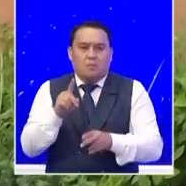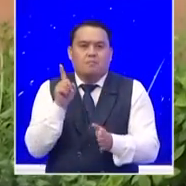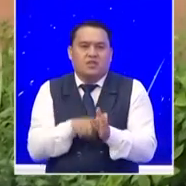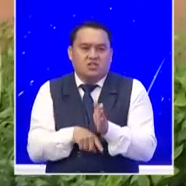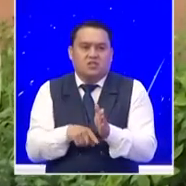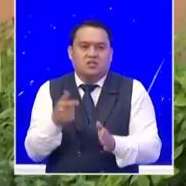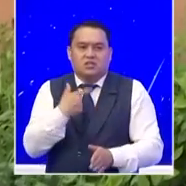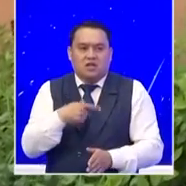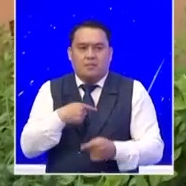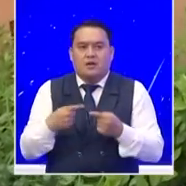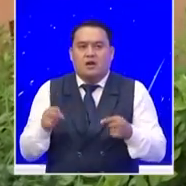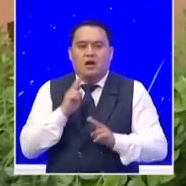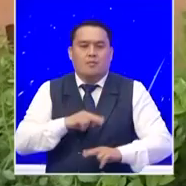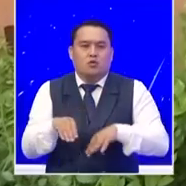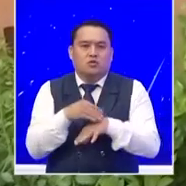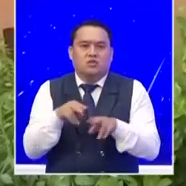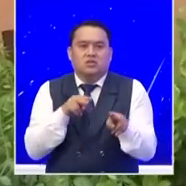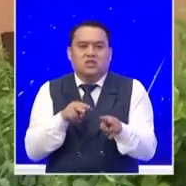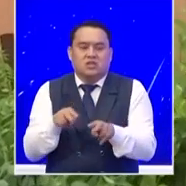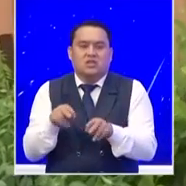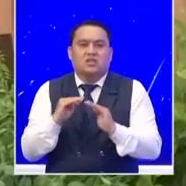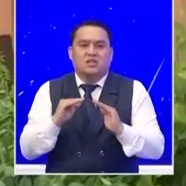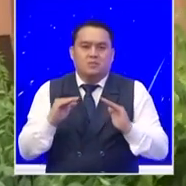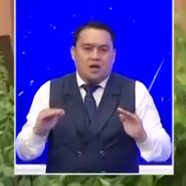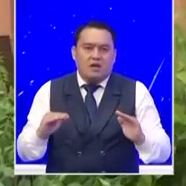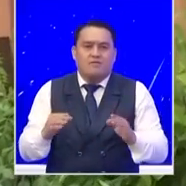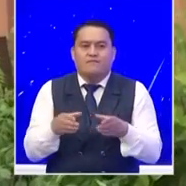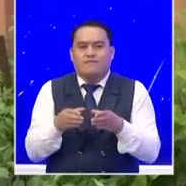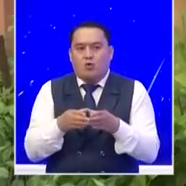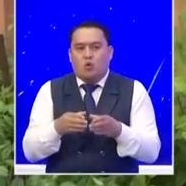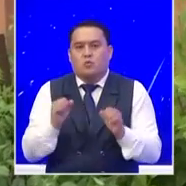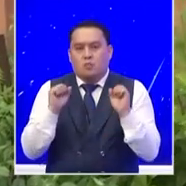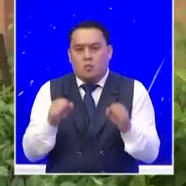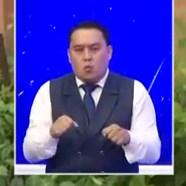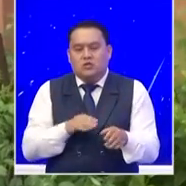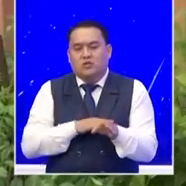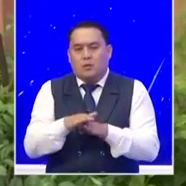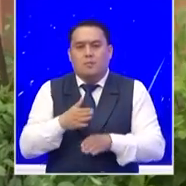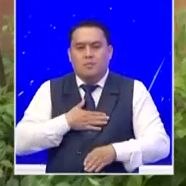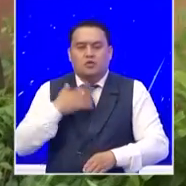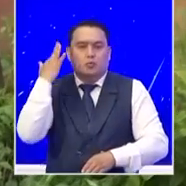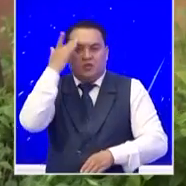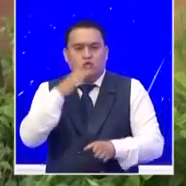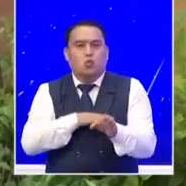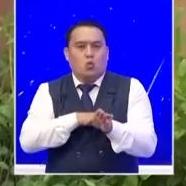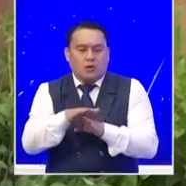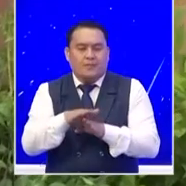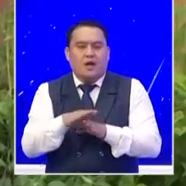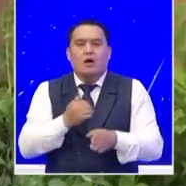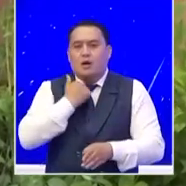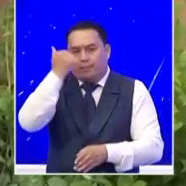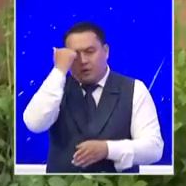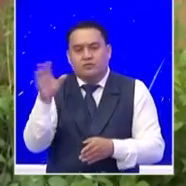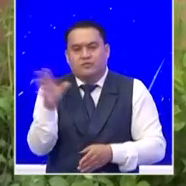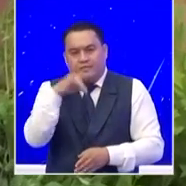подешевле. Сам я разнорабочий, а супруга следит за детьми. Сегодня фонд «Харикет», можно сказать, исполнил нашу мечту. Хочется поблагодарить